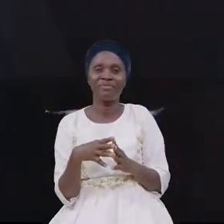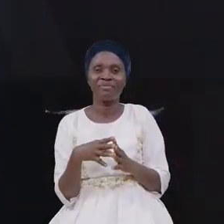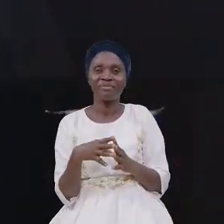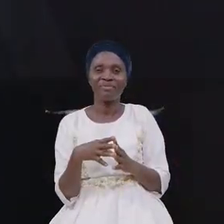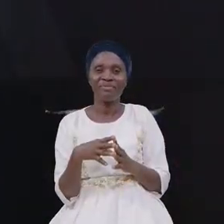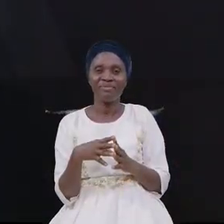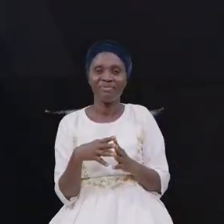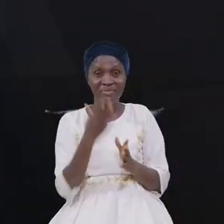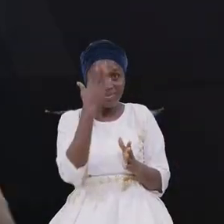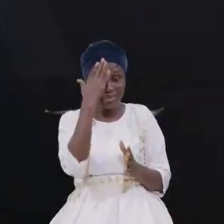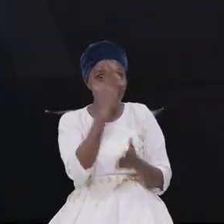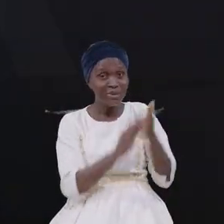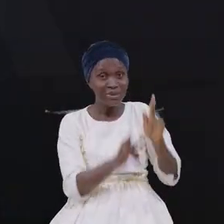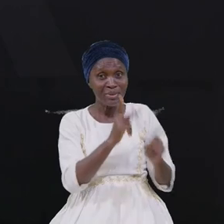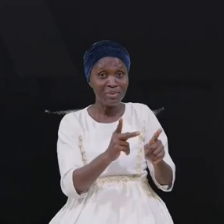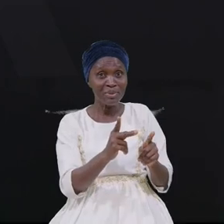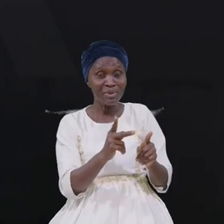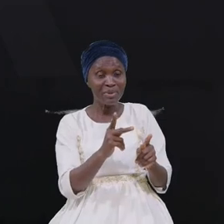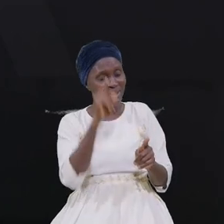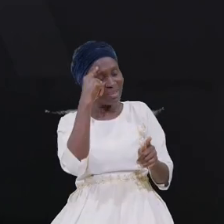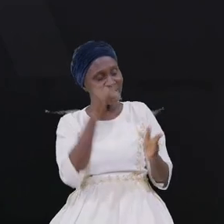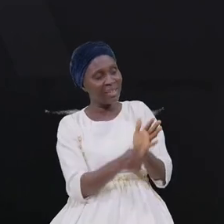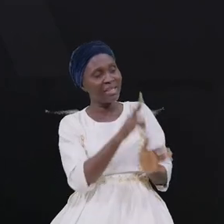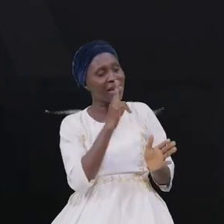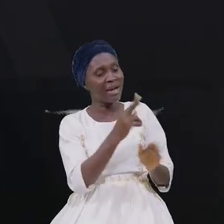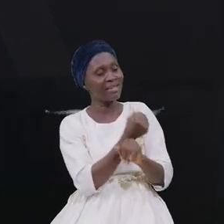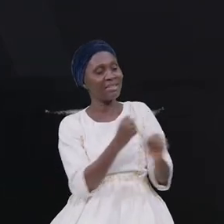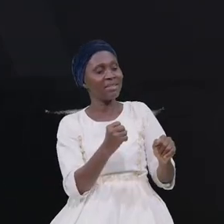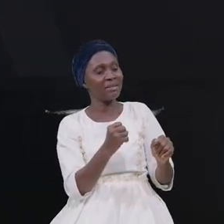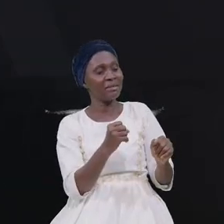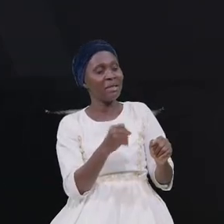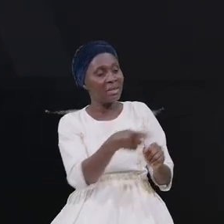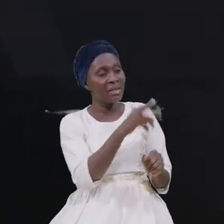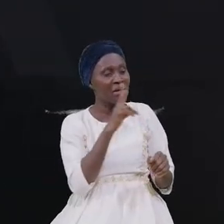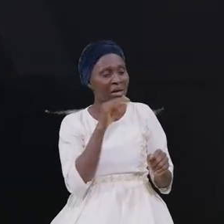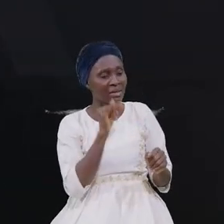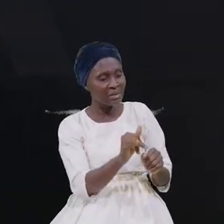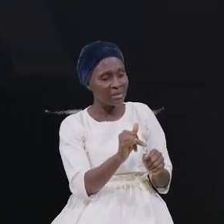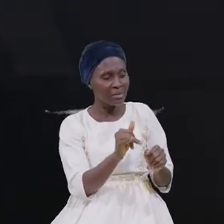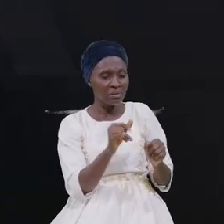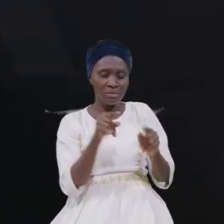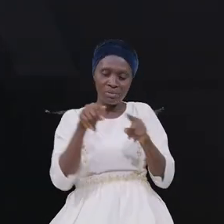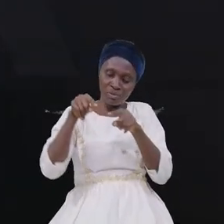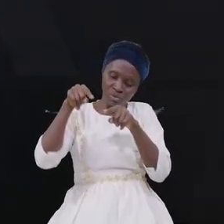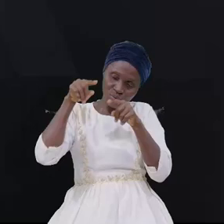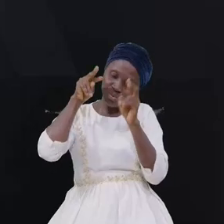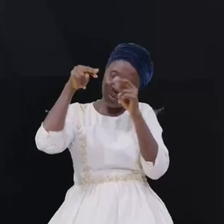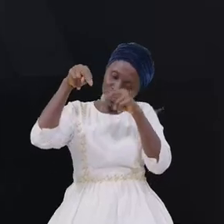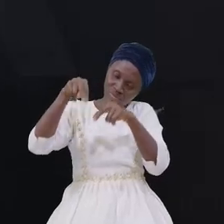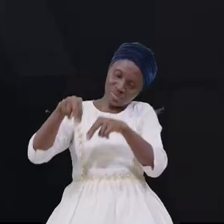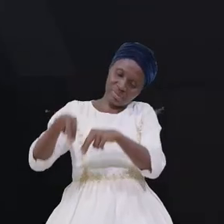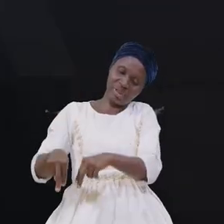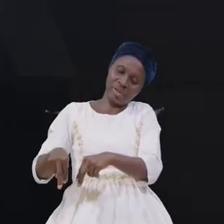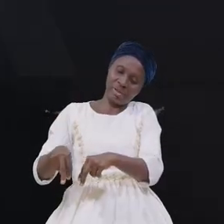Ouais, il y a des gens qui croient qu'ils sont sauvés, mais ils regardent toujours en bas. Ils regardent à gauche,